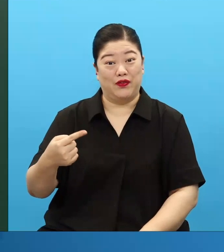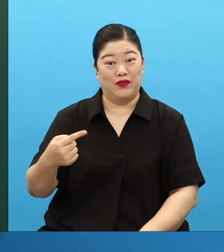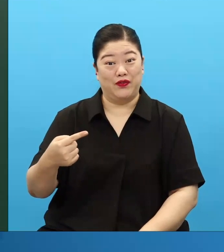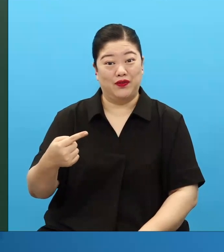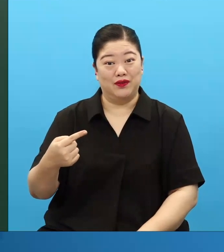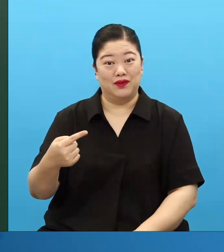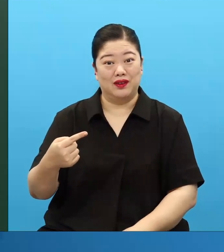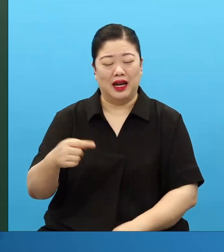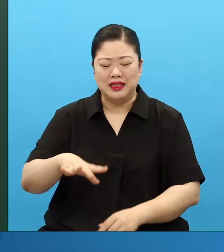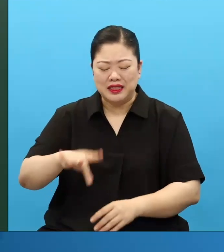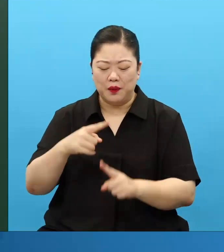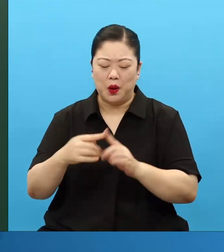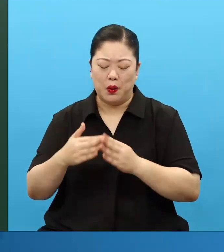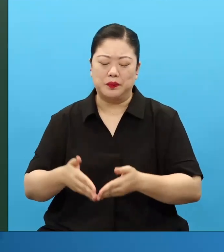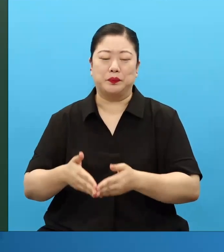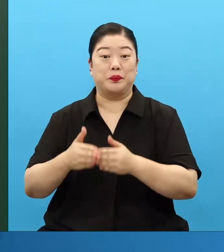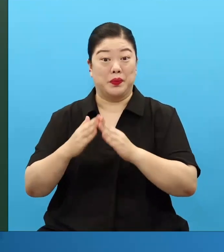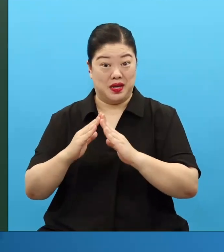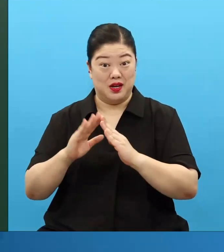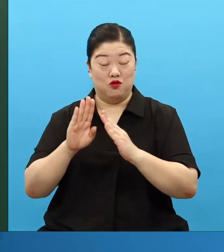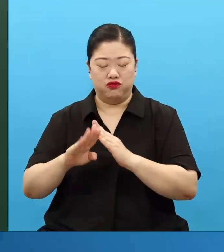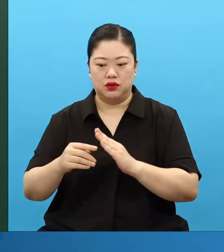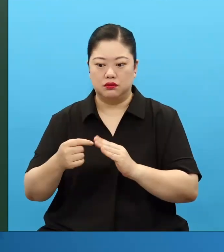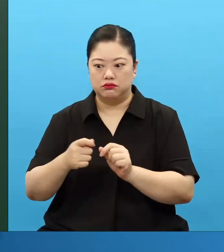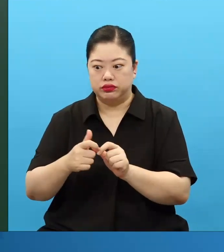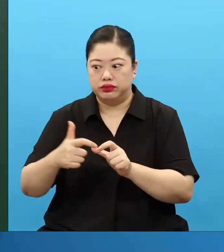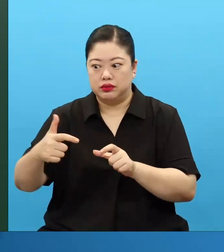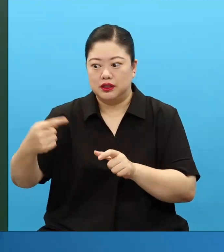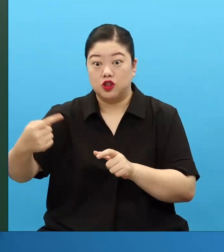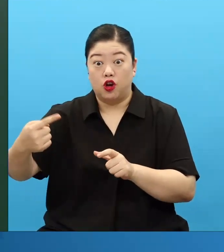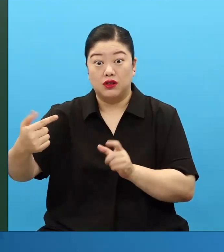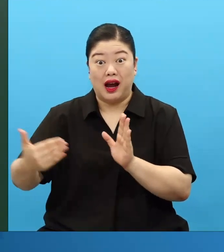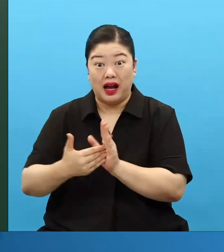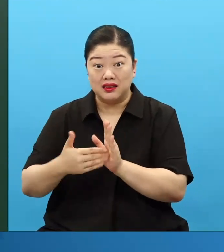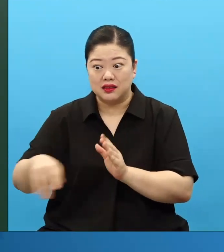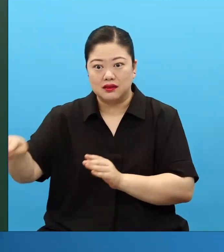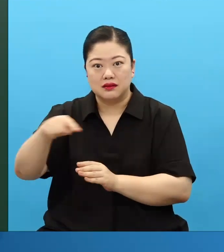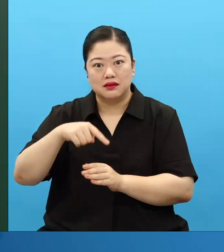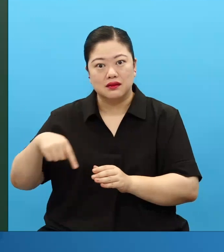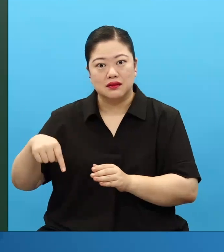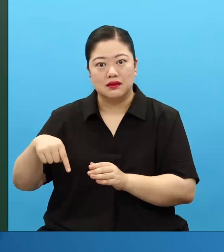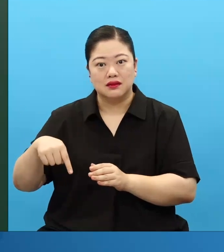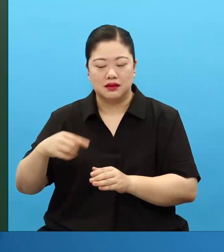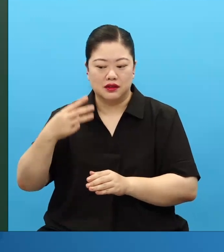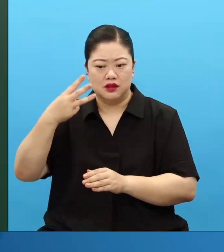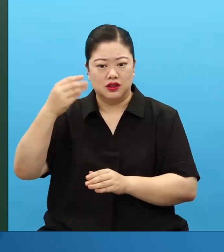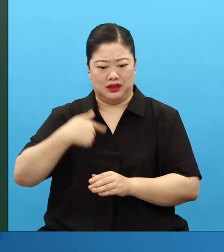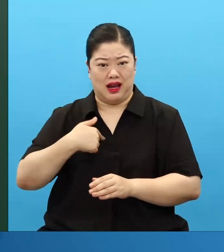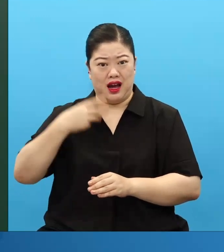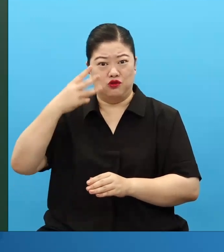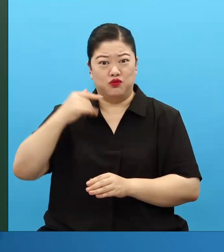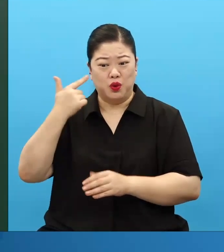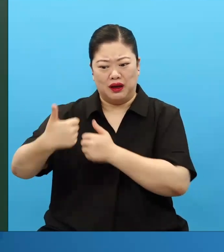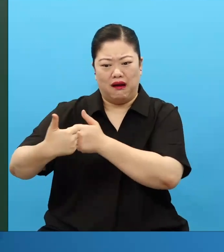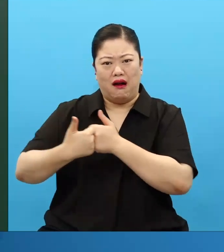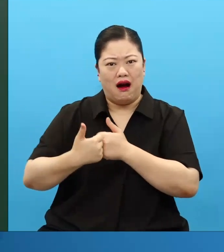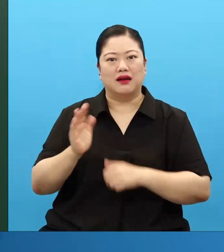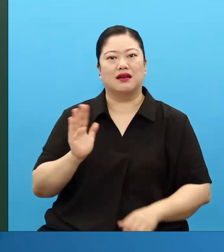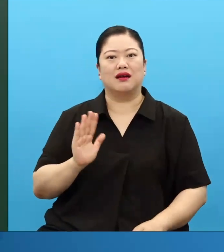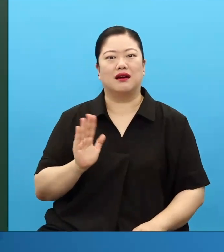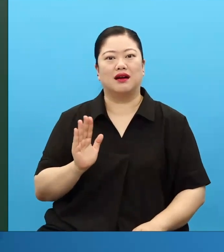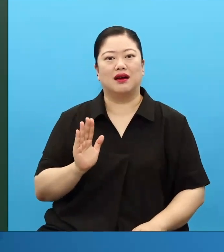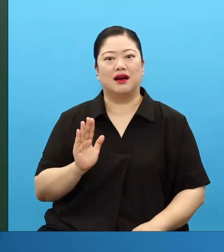형상대로 창조된 아담에게 28절에 정복하고 다스리라. To Adam, who was created in God's image in verse 27